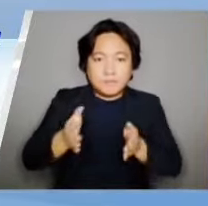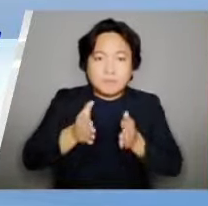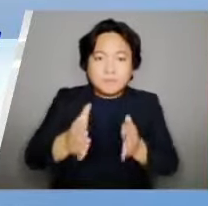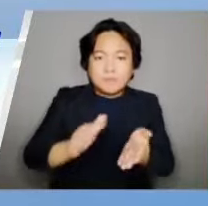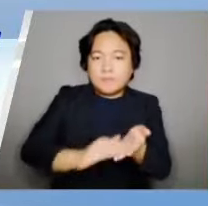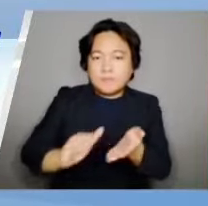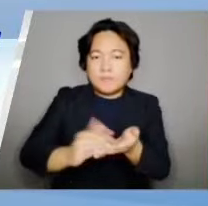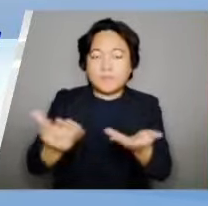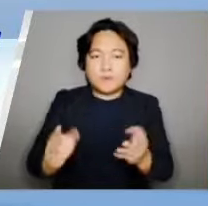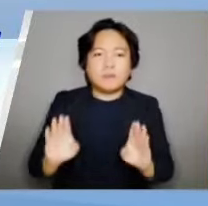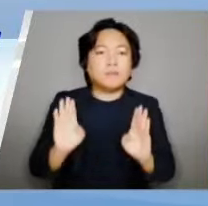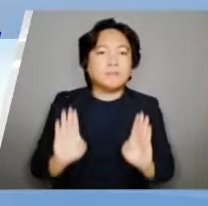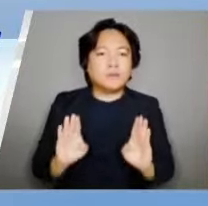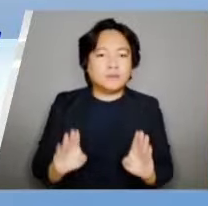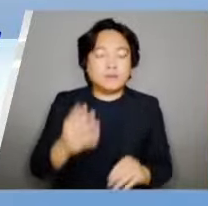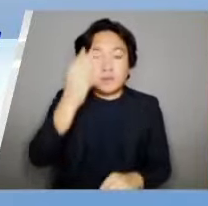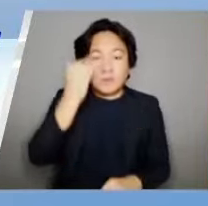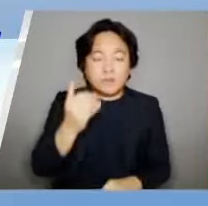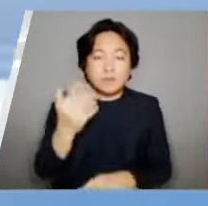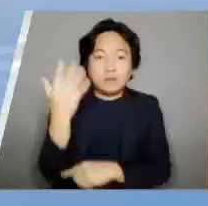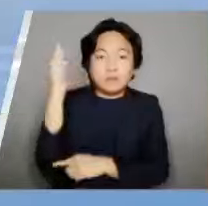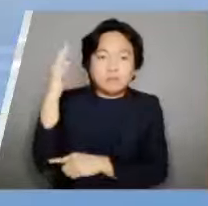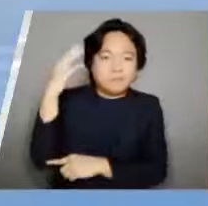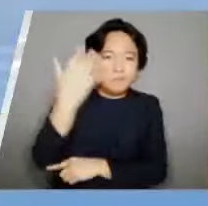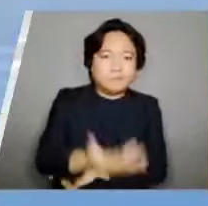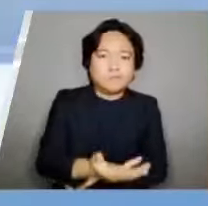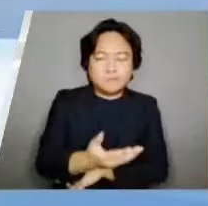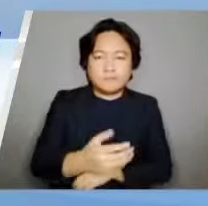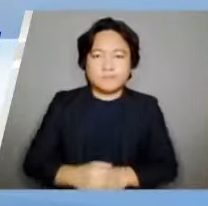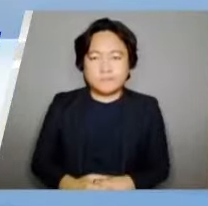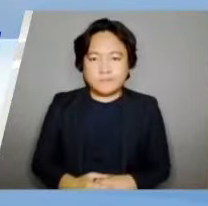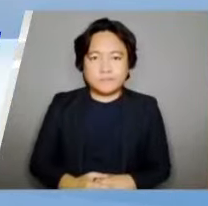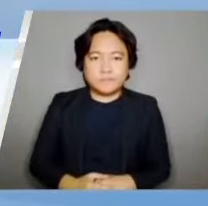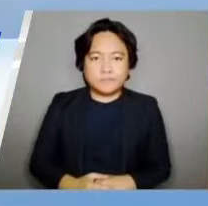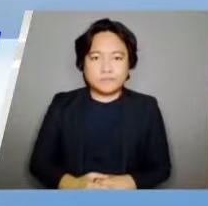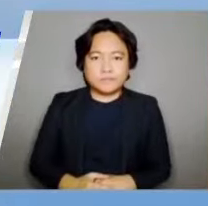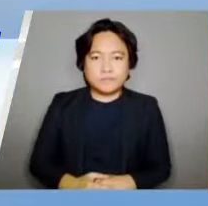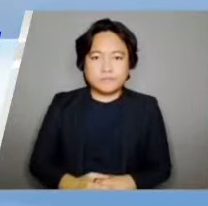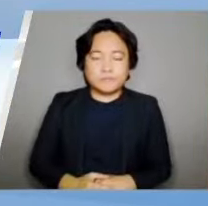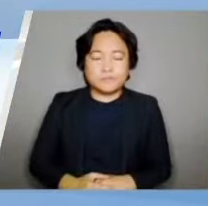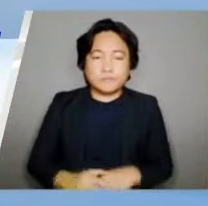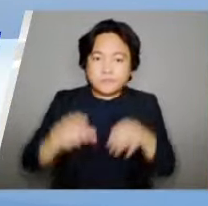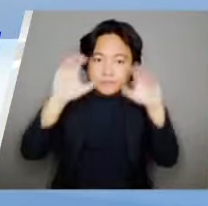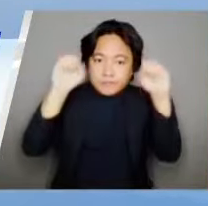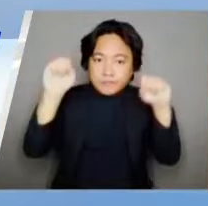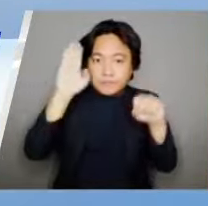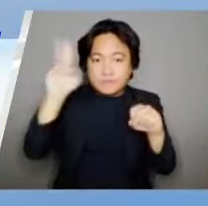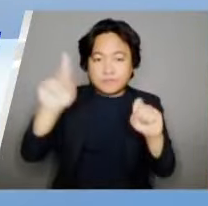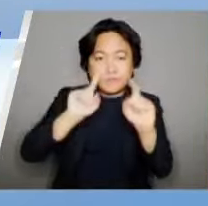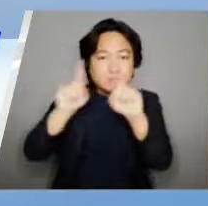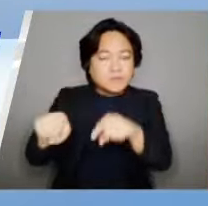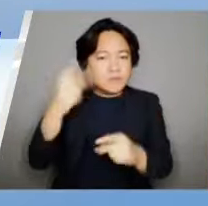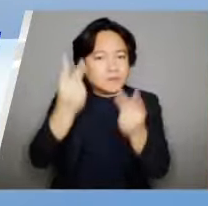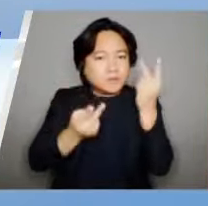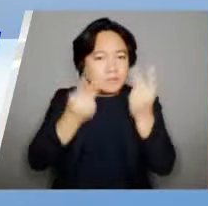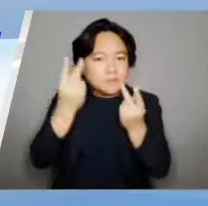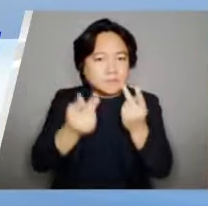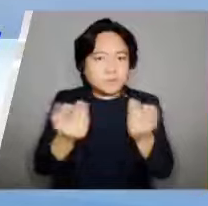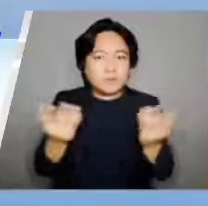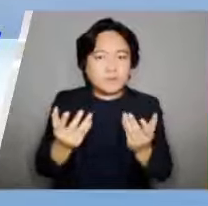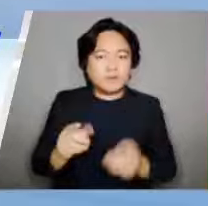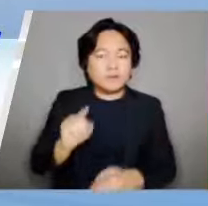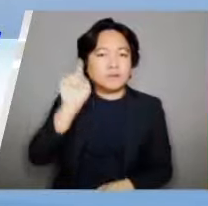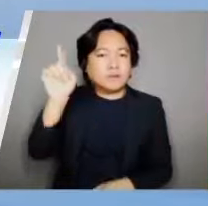Matapos bumagsak ang isang puno sa gitna ng kalsada. Sa pagbisita naman ni Pangulong Bongbong Marcos sa inaugurasyon ng isang battery plant sa